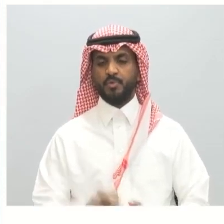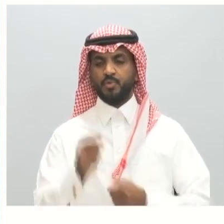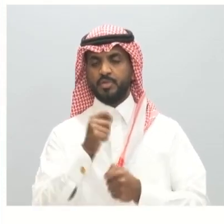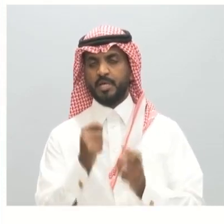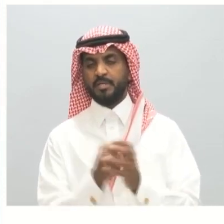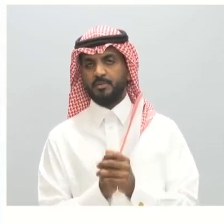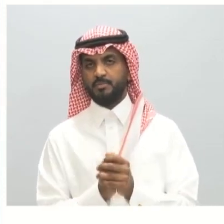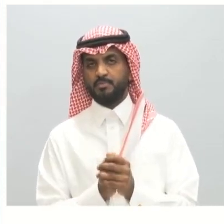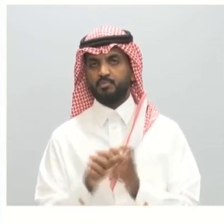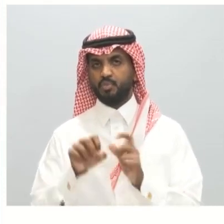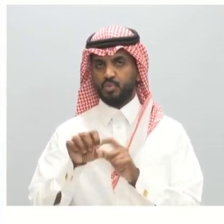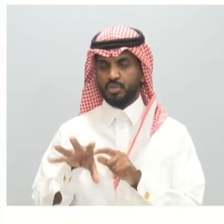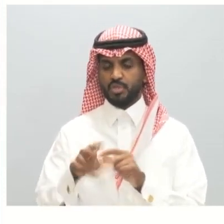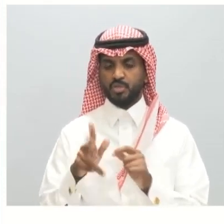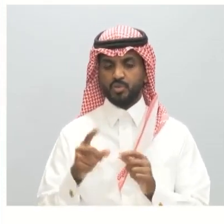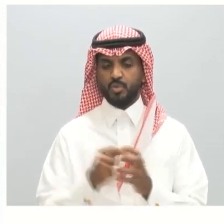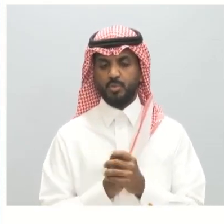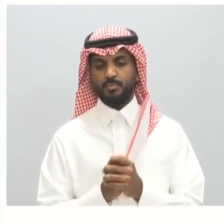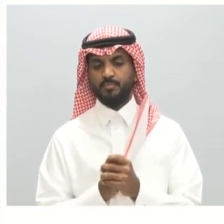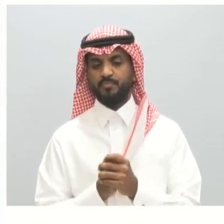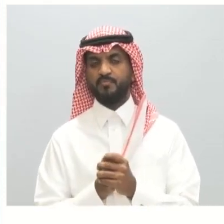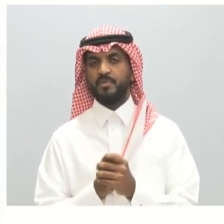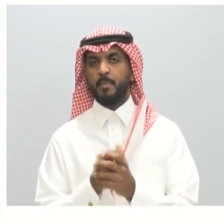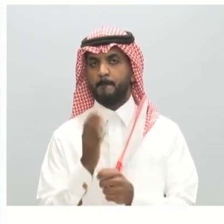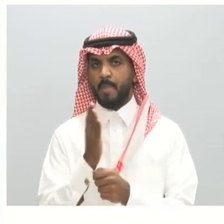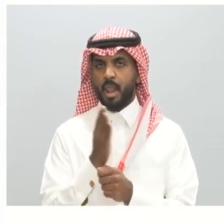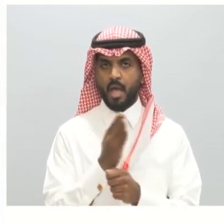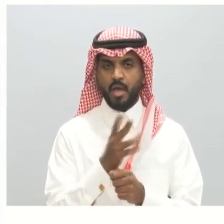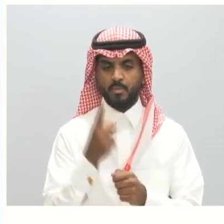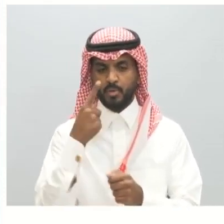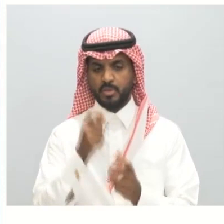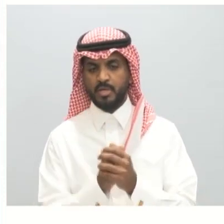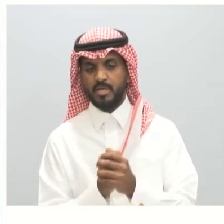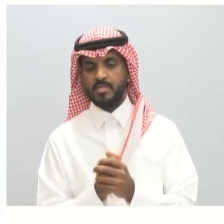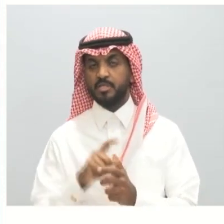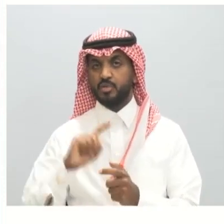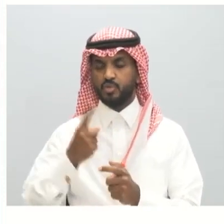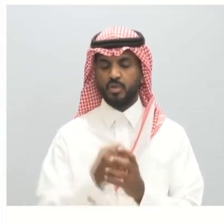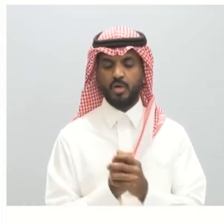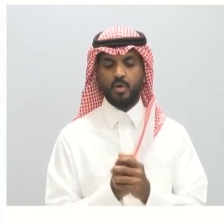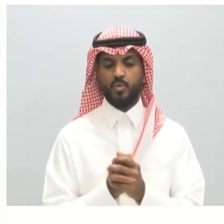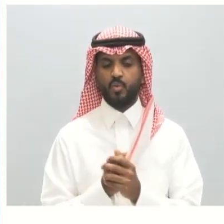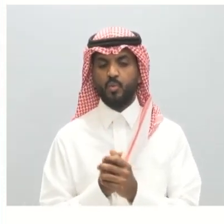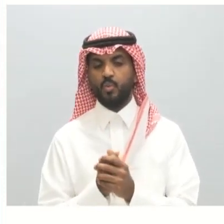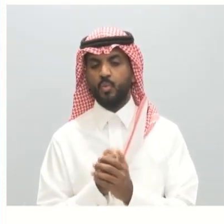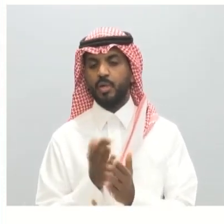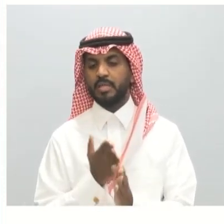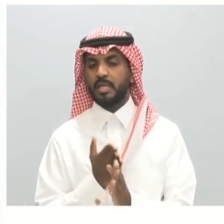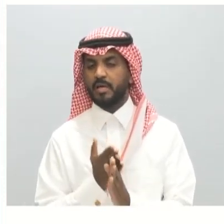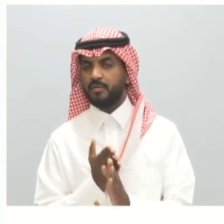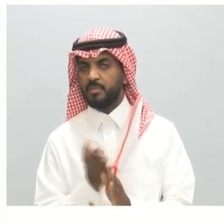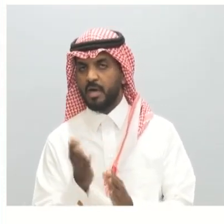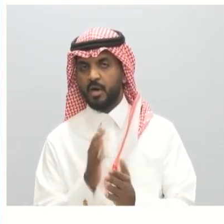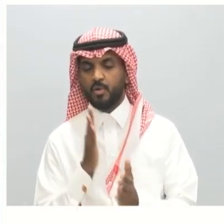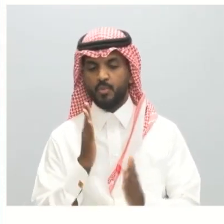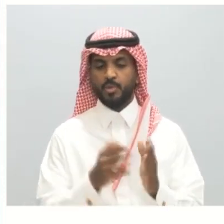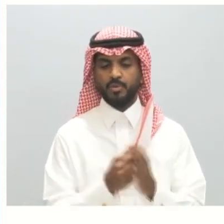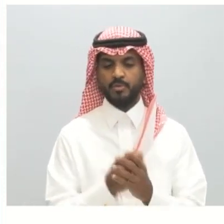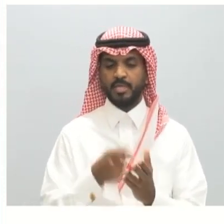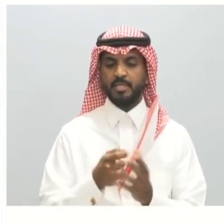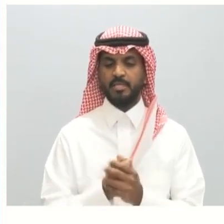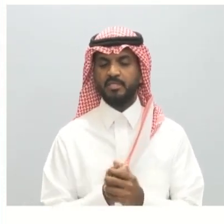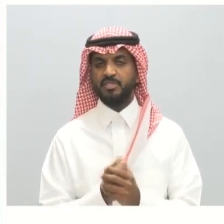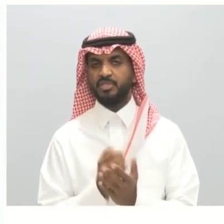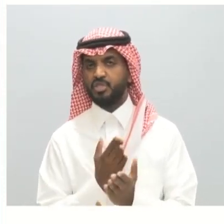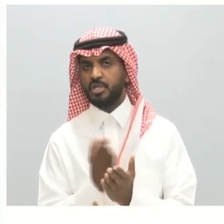مستشعر الجيروسكوب في الملاحه فمن خلال قياس السرعه والطريقه التي ينعطف بها الروبوت يمكنه تحديد